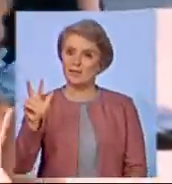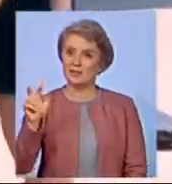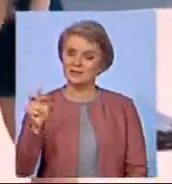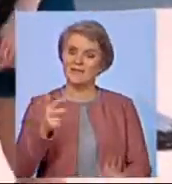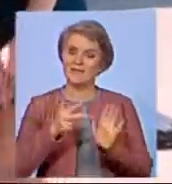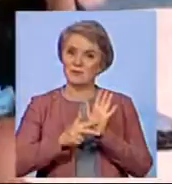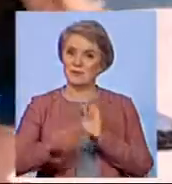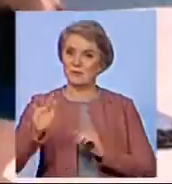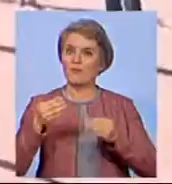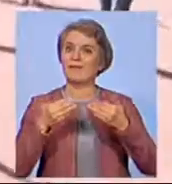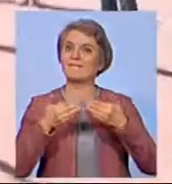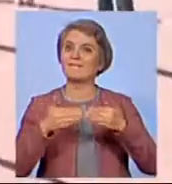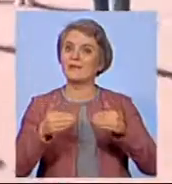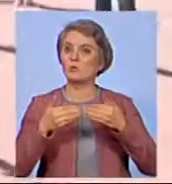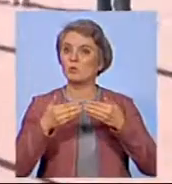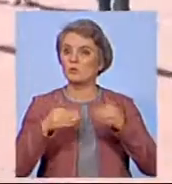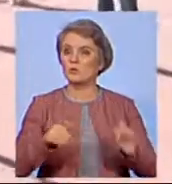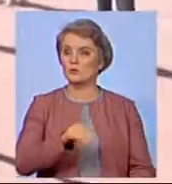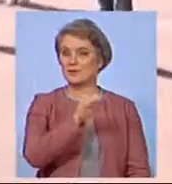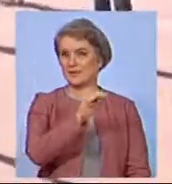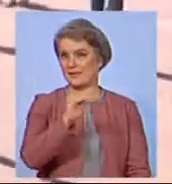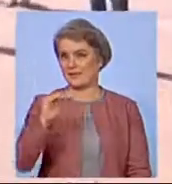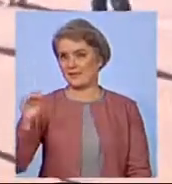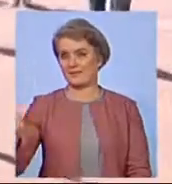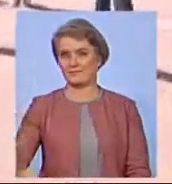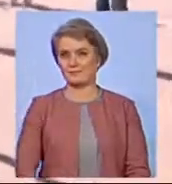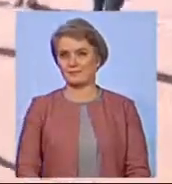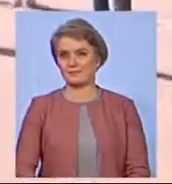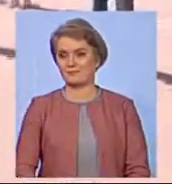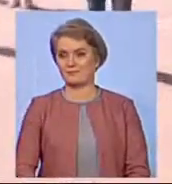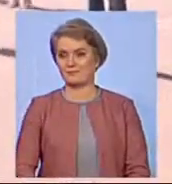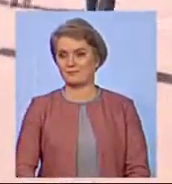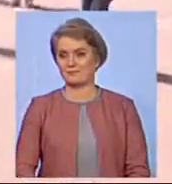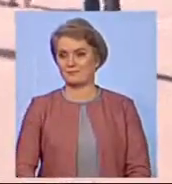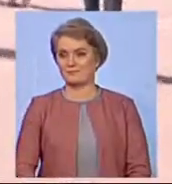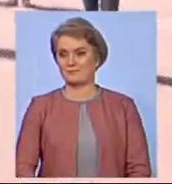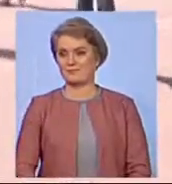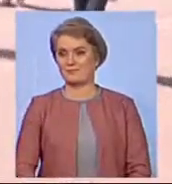3385 випускників. Інна Дудченко, Діана Крахматова, Владислав Бурнаков. Новини на Першому.